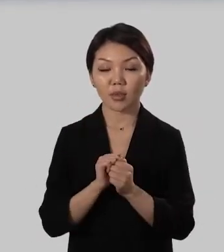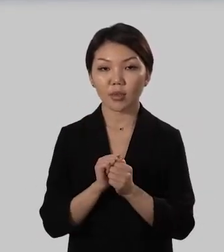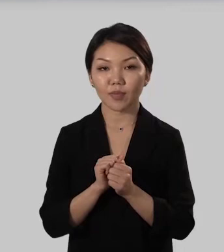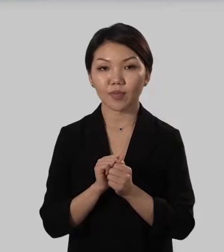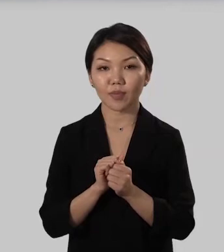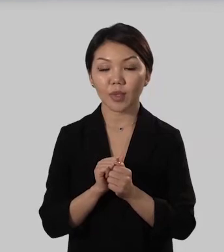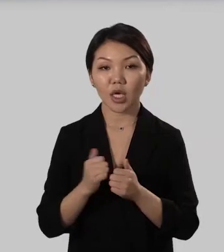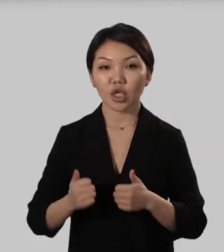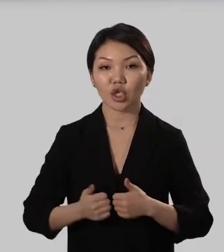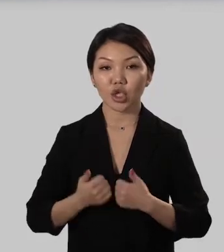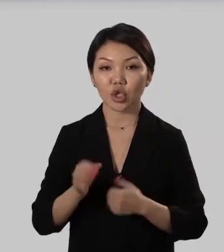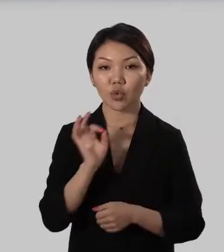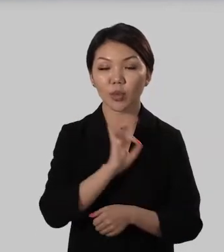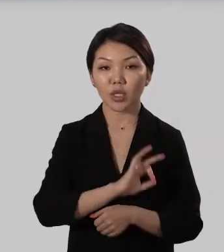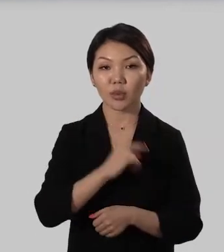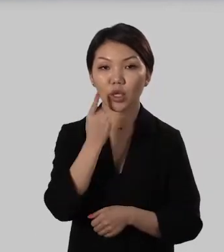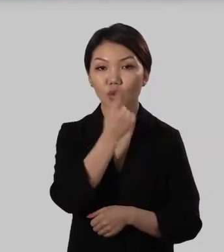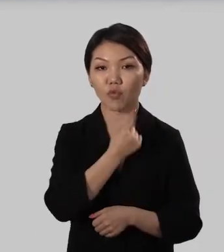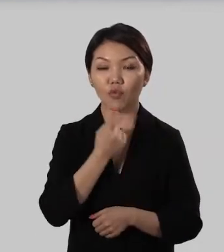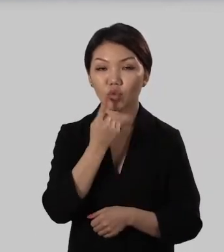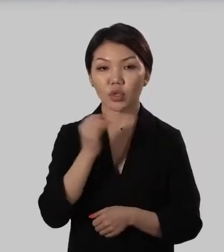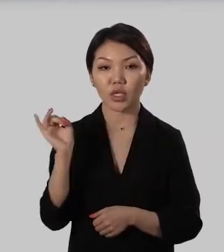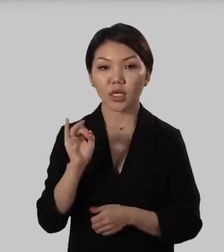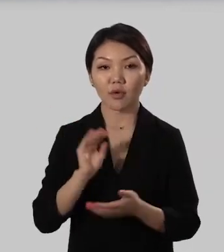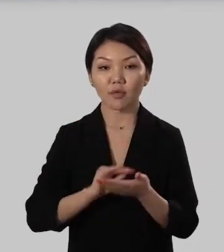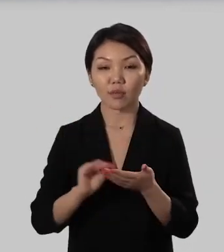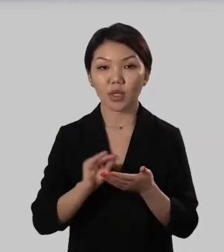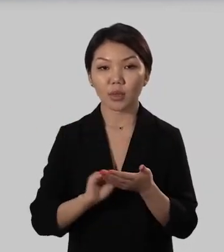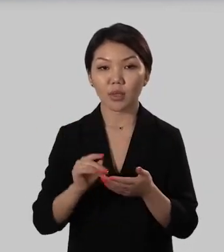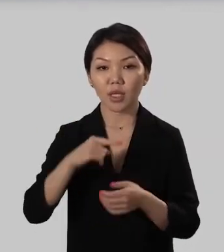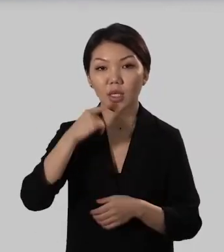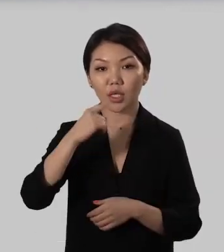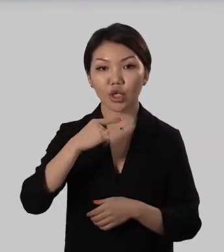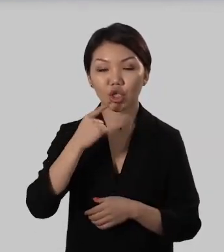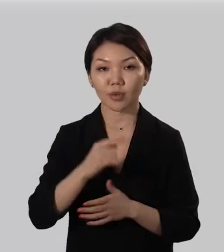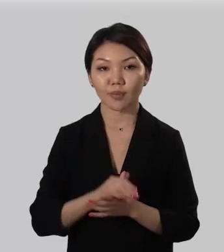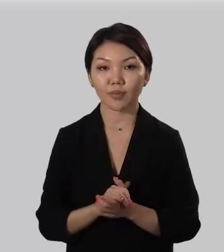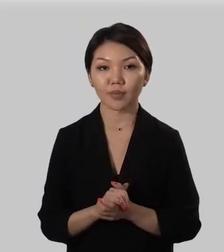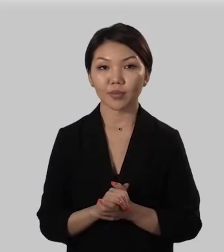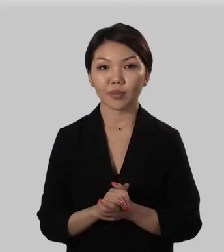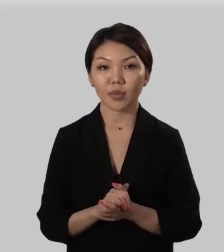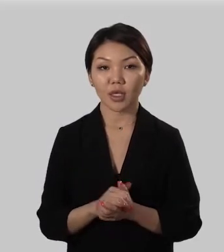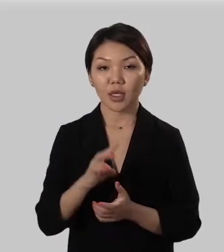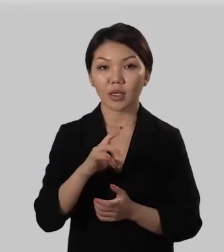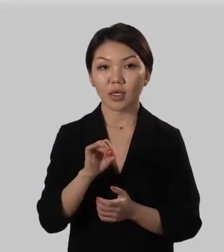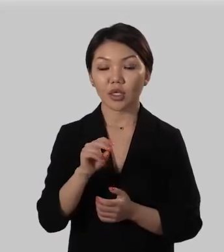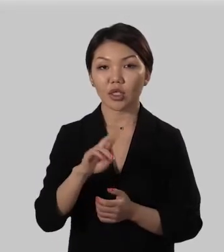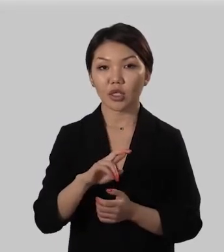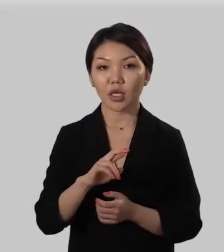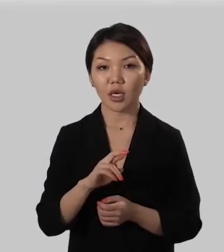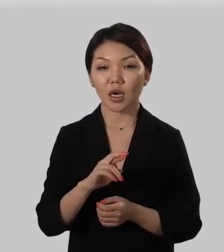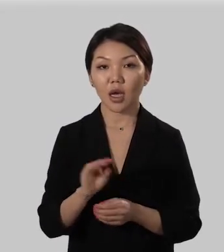чаще употребляйте их как в устной так и в письменной речи наречие